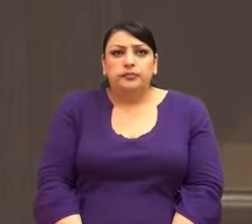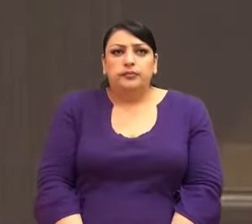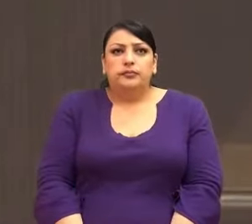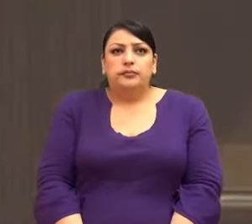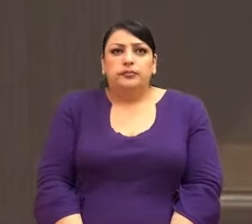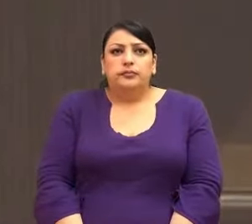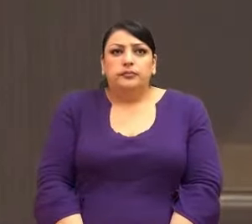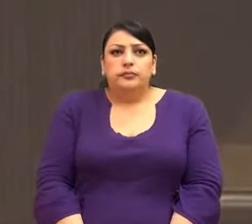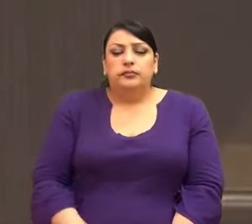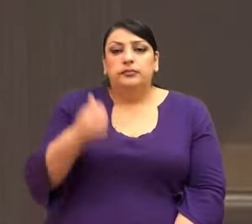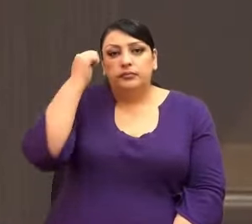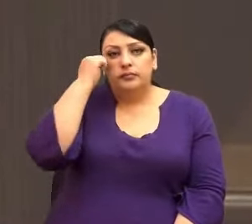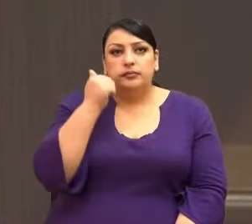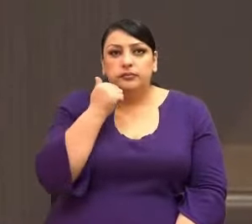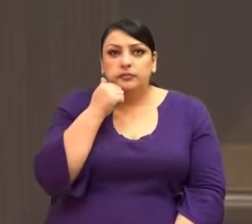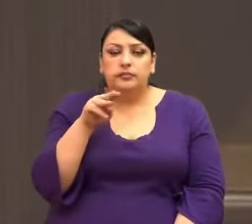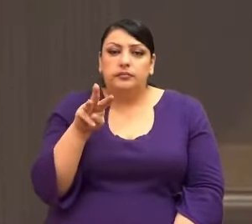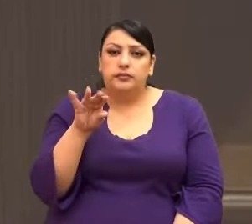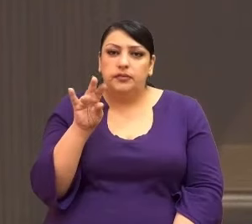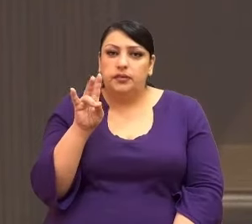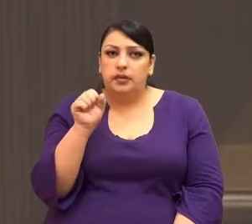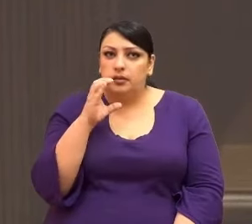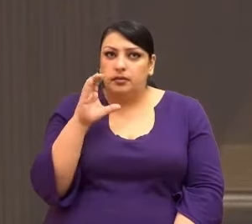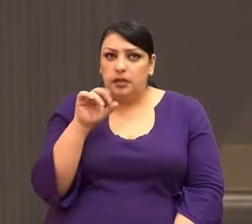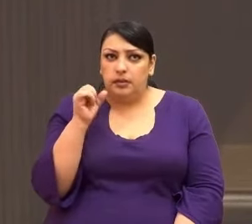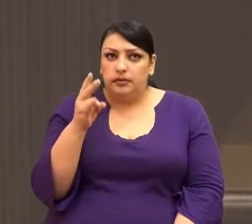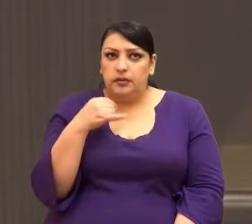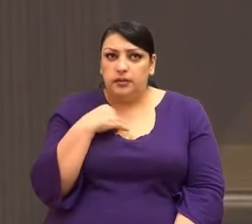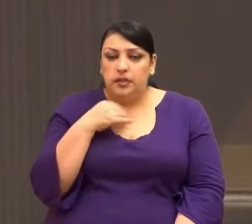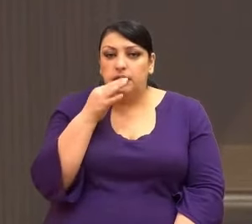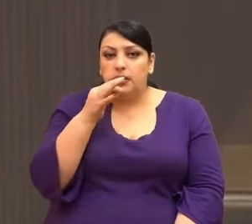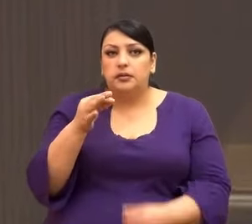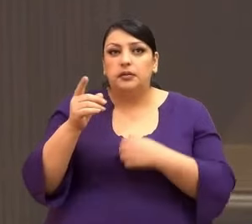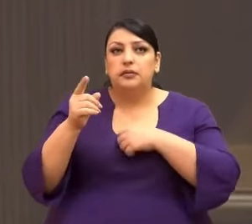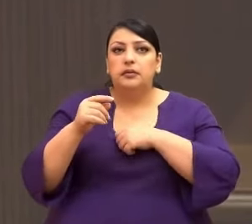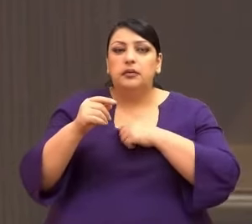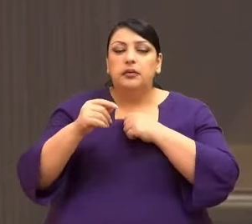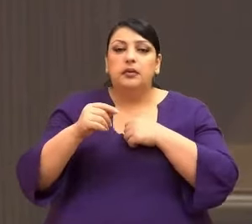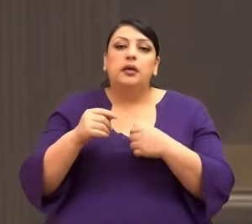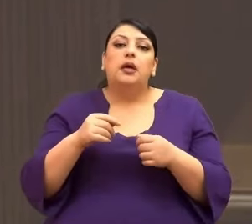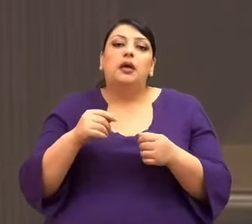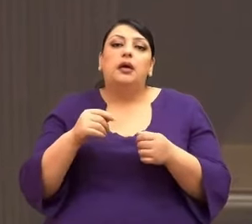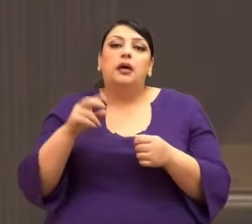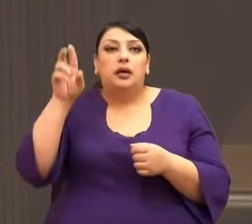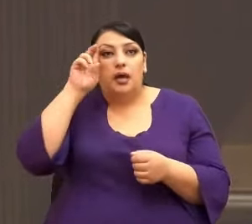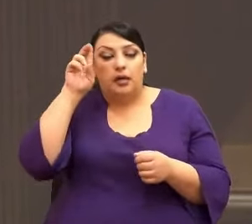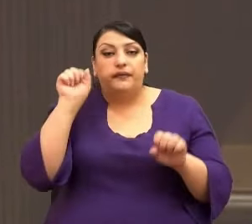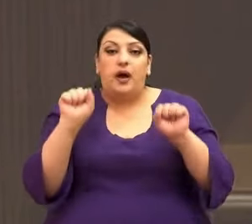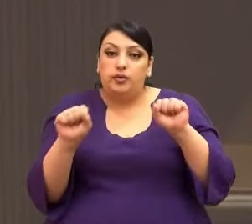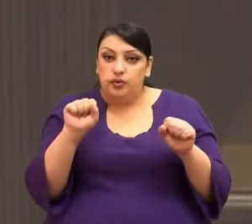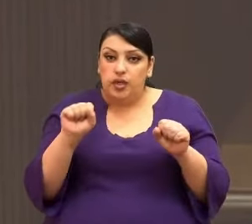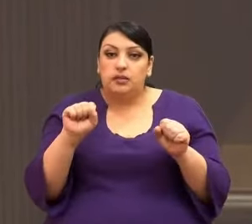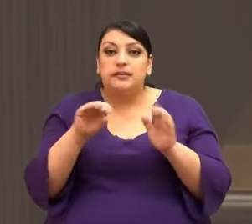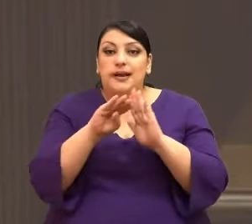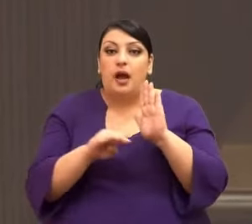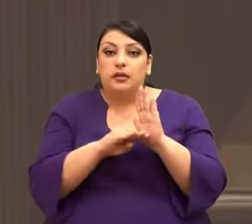ելույթի։ Շնորհակալություն, պարոն Մինասյան, ձեր հարցերի համար վերջից սկսեմ, եթե թույլ կտա, կառավարության ծրագրում հստակ գրված է,